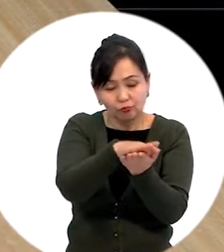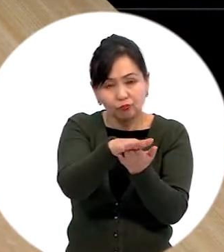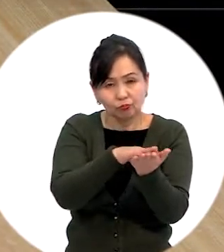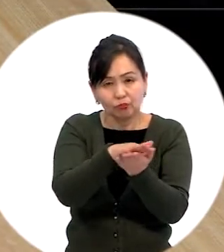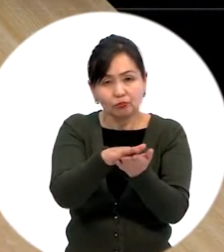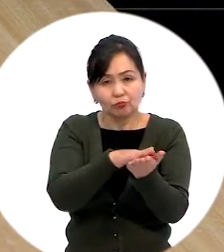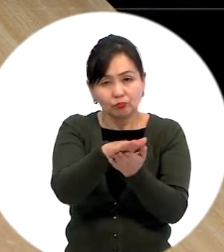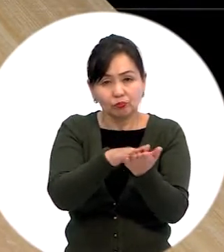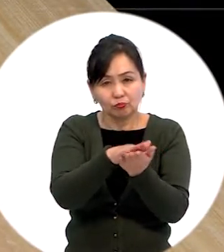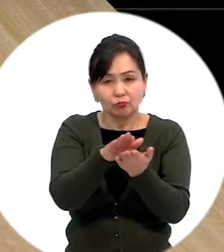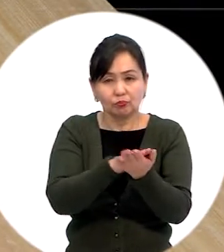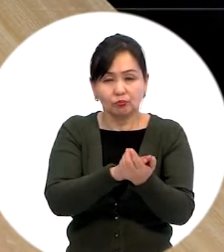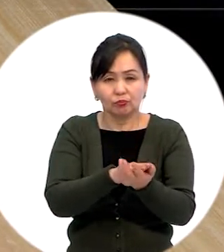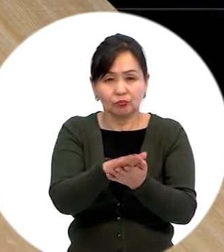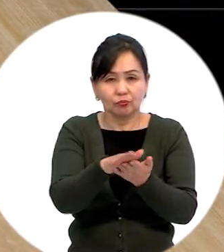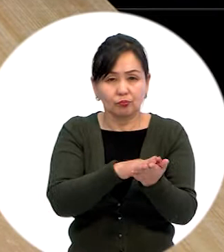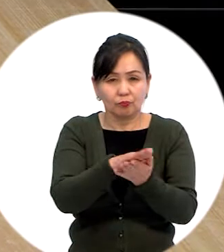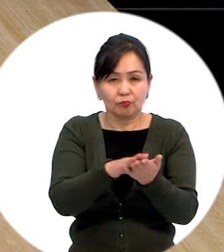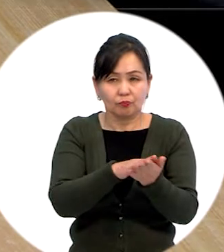баг зэрэг цоваад